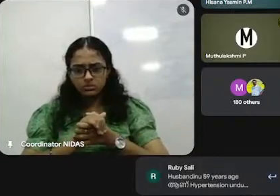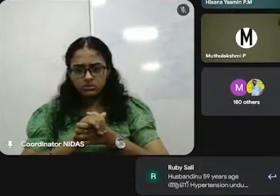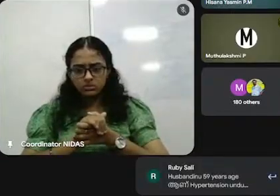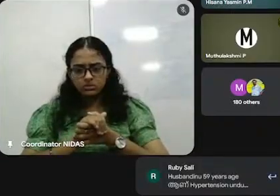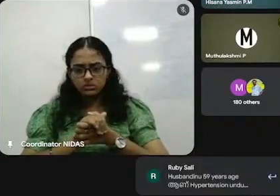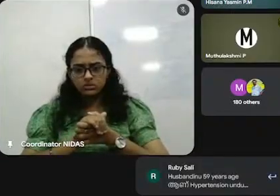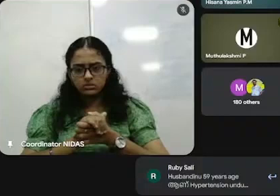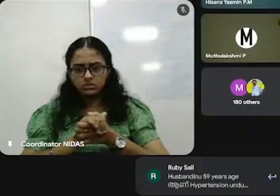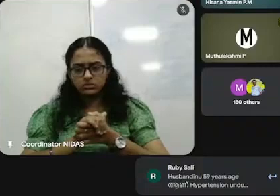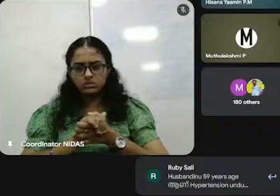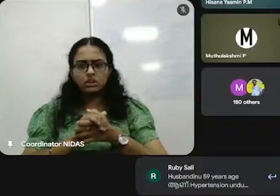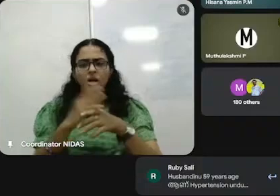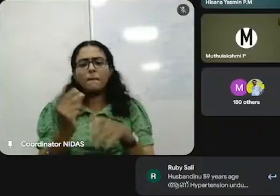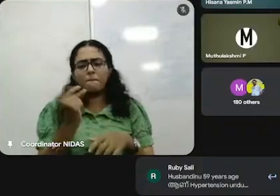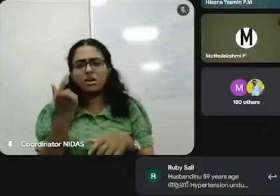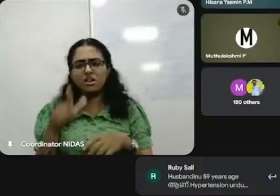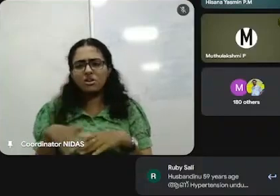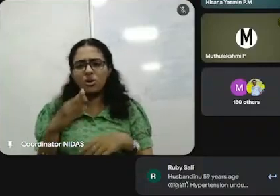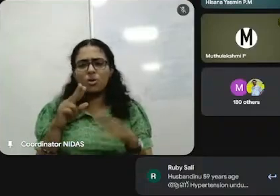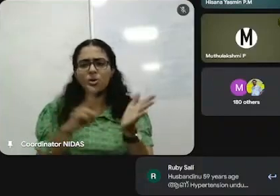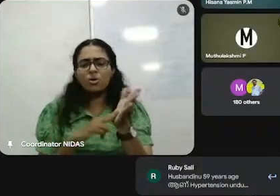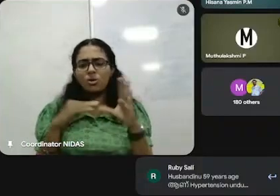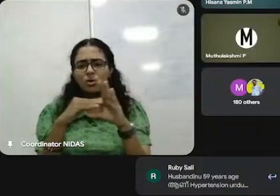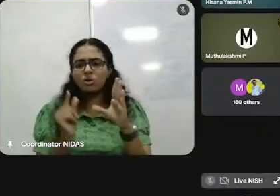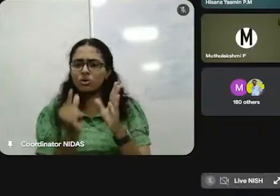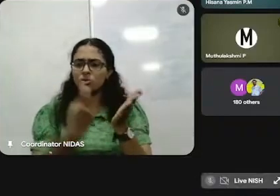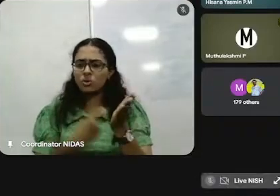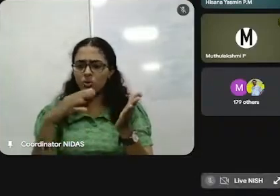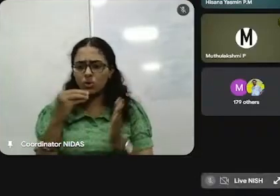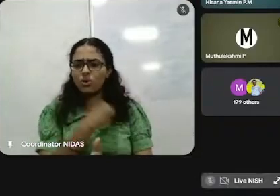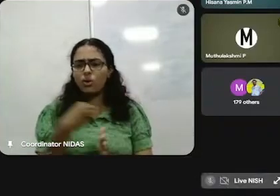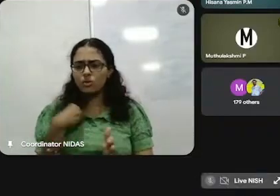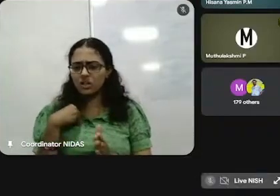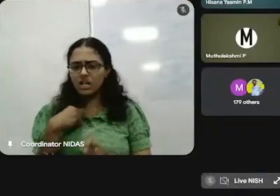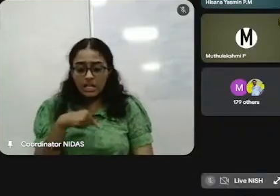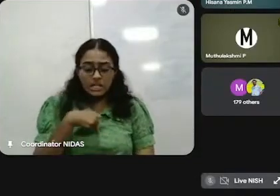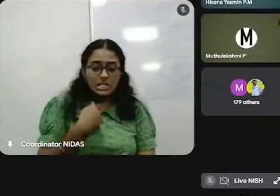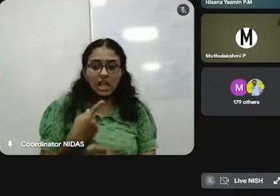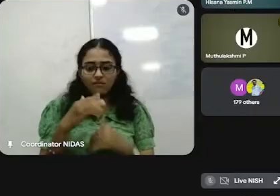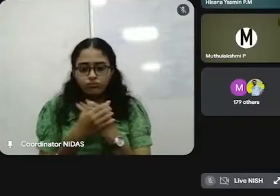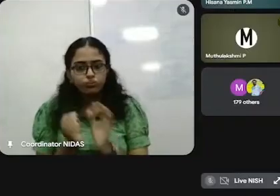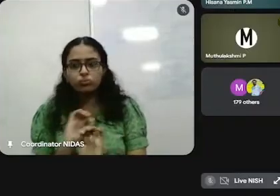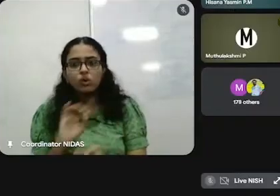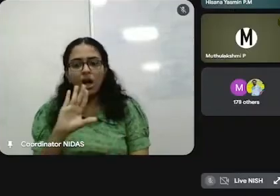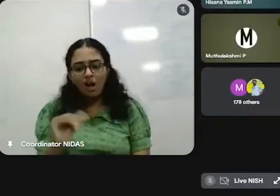ഇല്ല, ഇത് എത്രയും പെട്ടെന്ന് ന്യൂറോളജിസ്റ്റിനെ കണ്ടിട്ട് നമ്മൾ സെൽഫ് ട്രീറ്റ്മെന്റ് ചെയ്യാതെ ഒരു